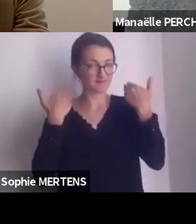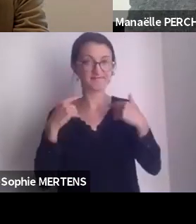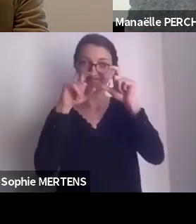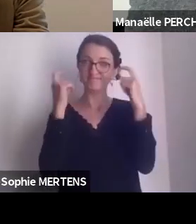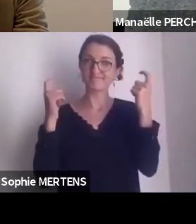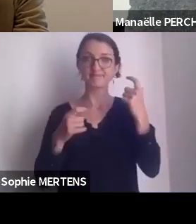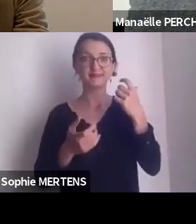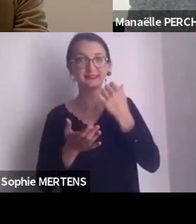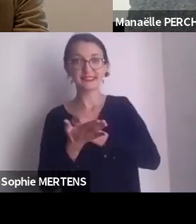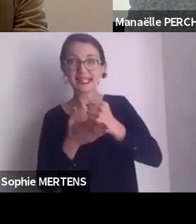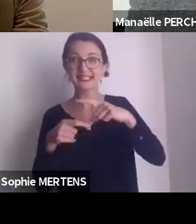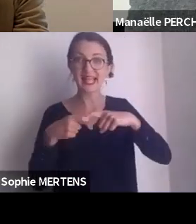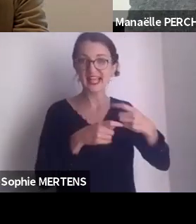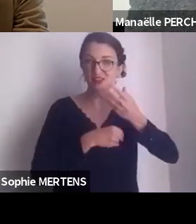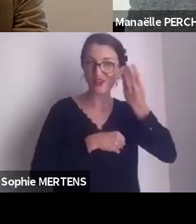Bicom